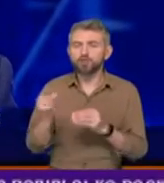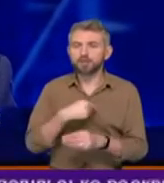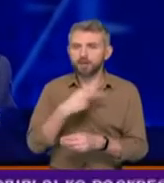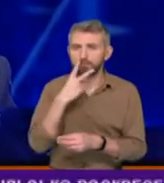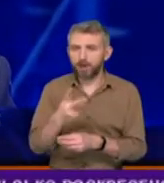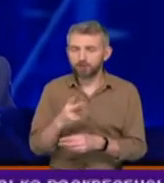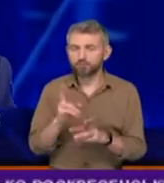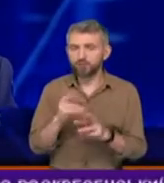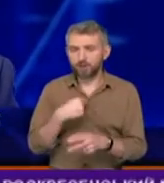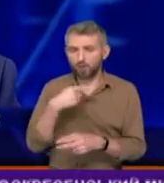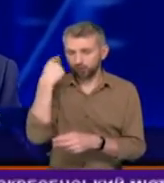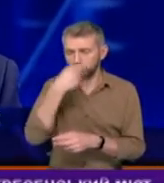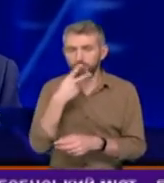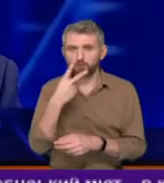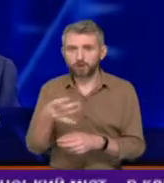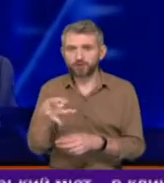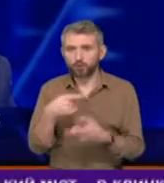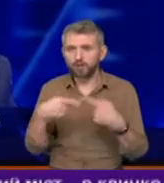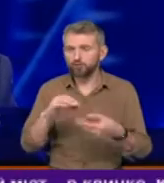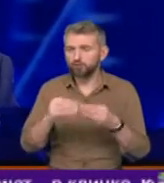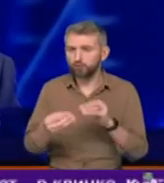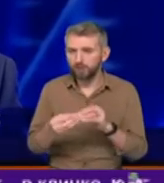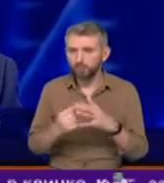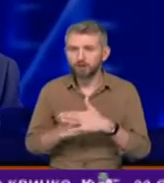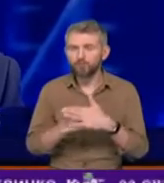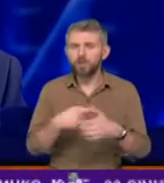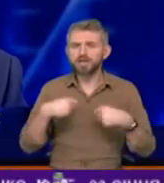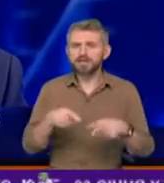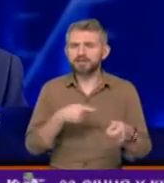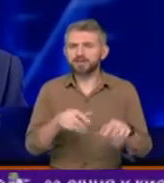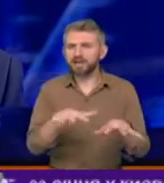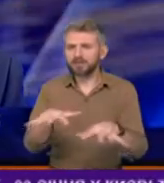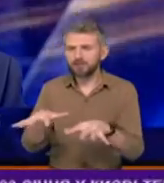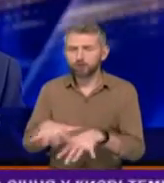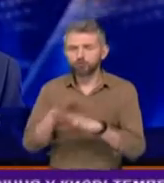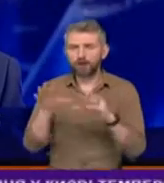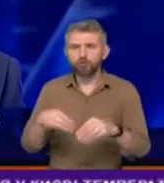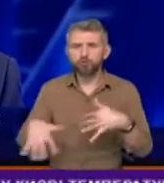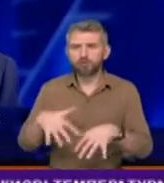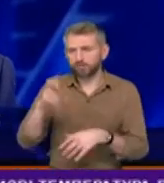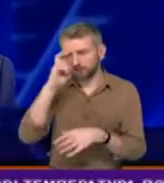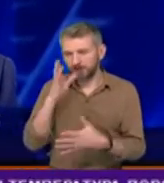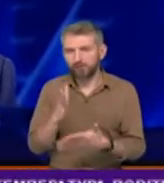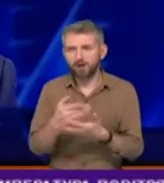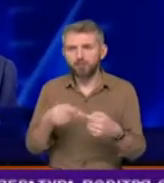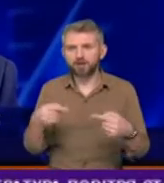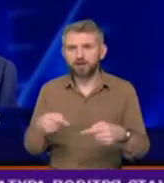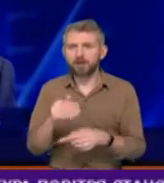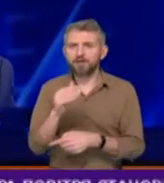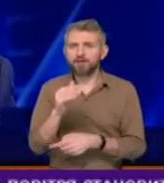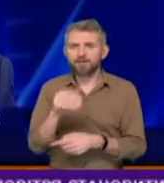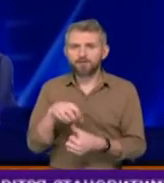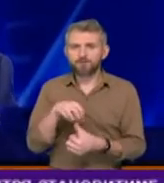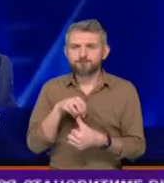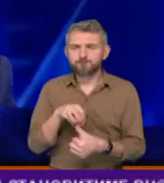бачимо, і я особисто бачу в регіонах, іншу зараз проблему. На фоні цієї децентралізації, загального послаблення держави, маємо елементи такої феодалізації,